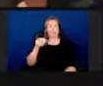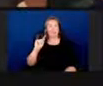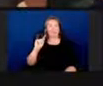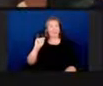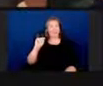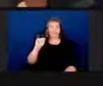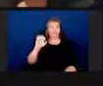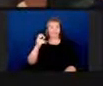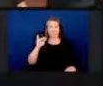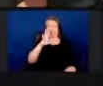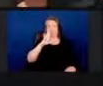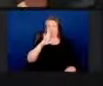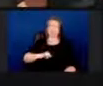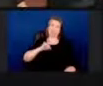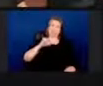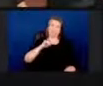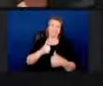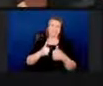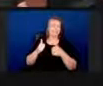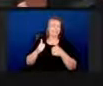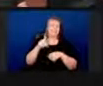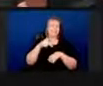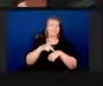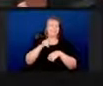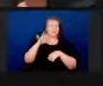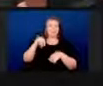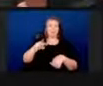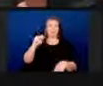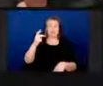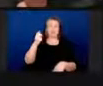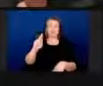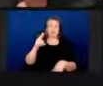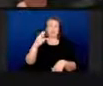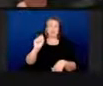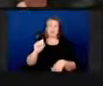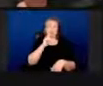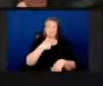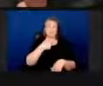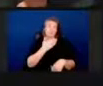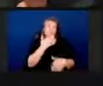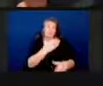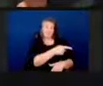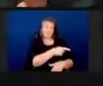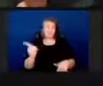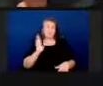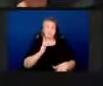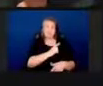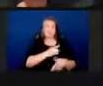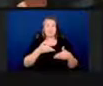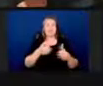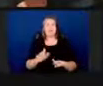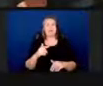شكرا ماري باس، أنا فخورة بأن أكون مديرة واجنر الثانوية.